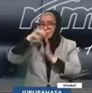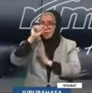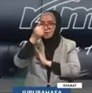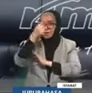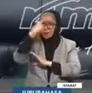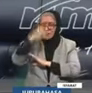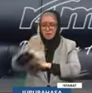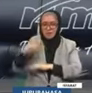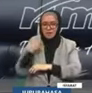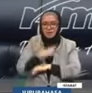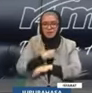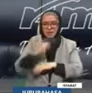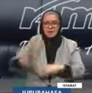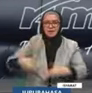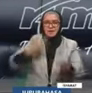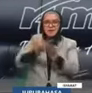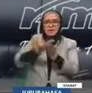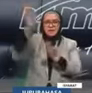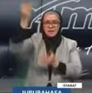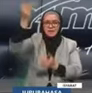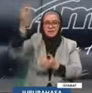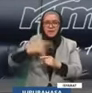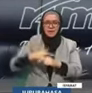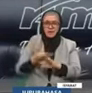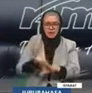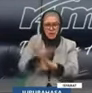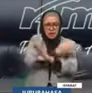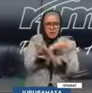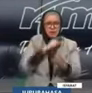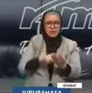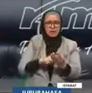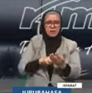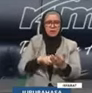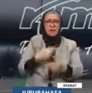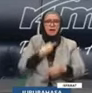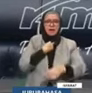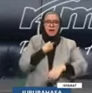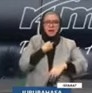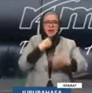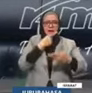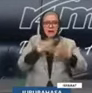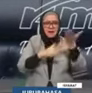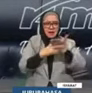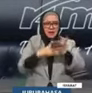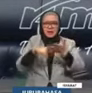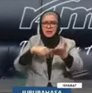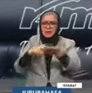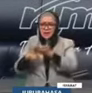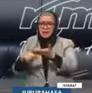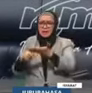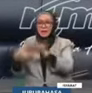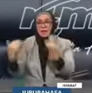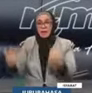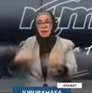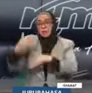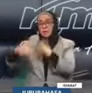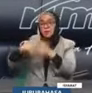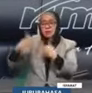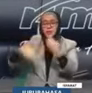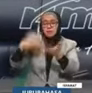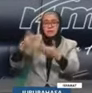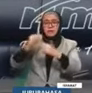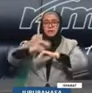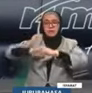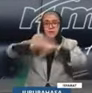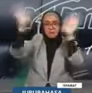akan bentangkan sayap dulunya tesagure pelbagai Jawa tanda sekarang ini proses itupun telah seueur dpke